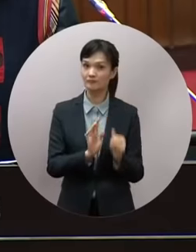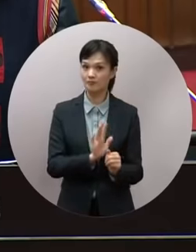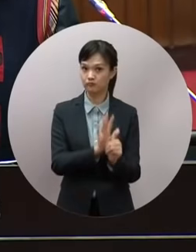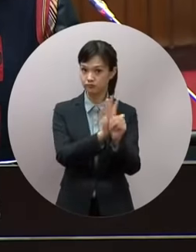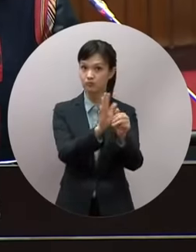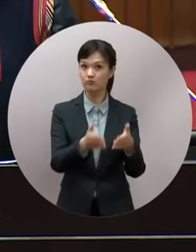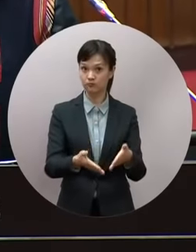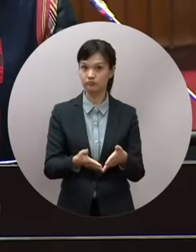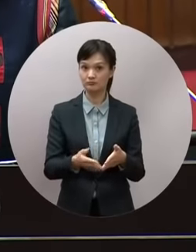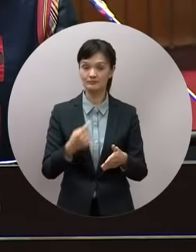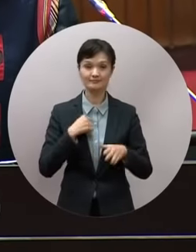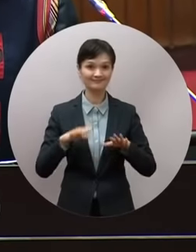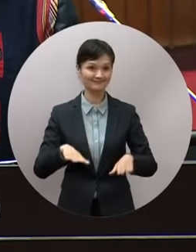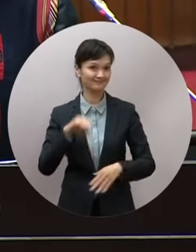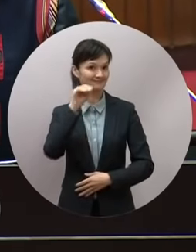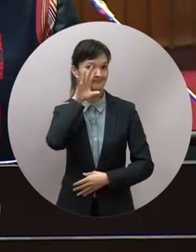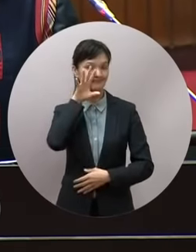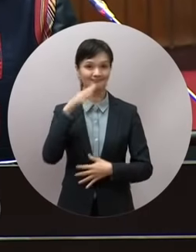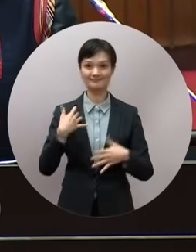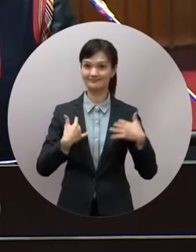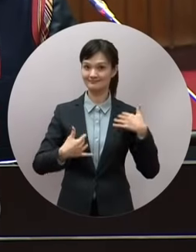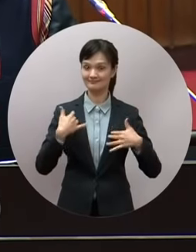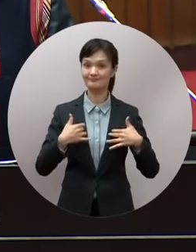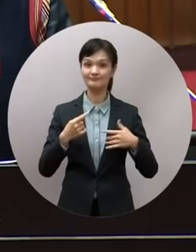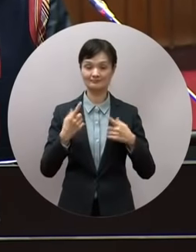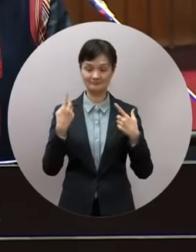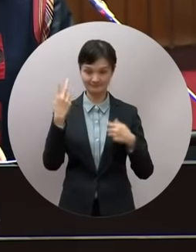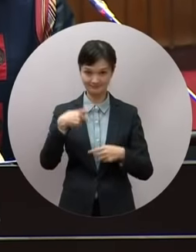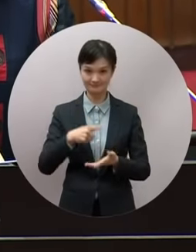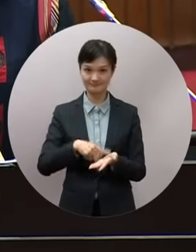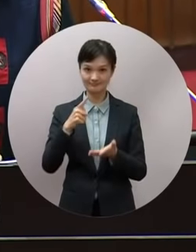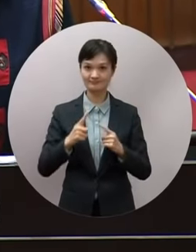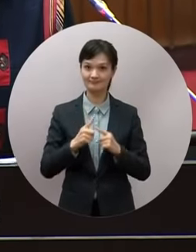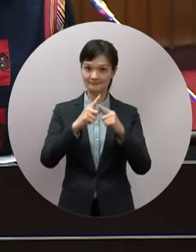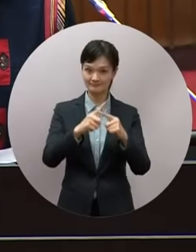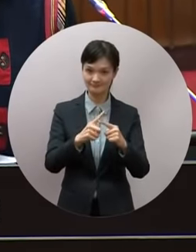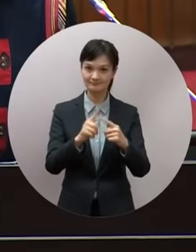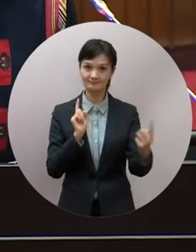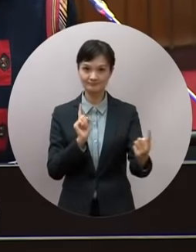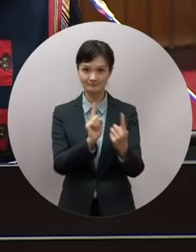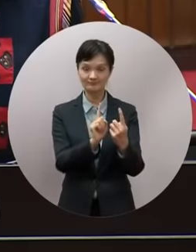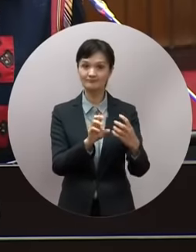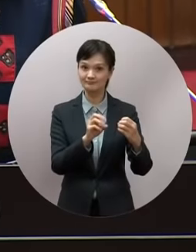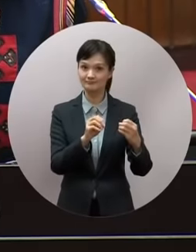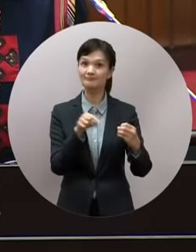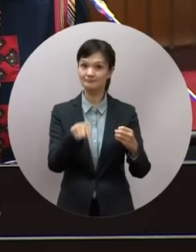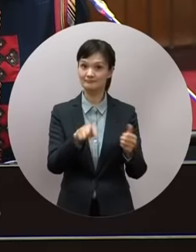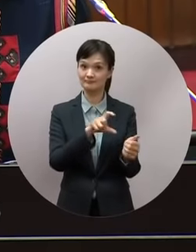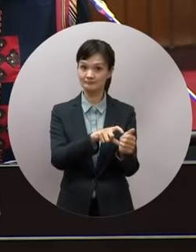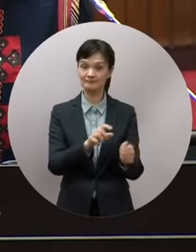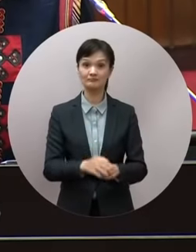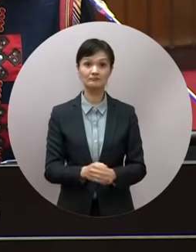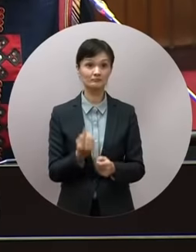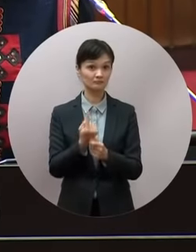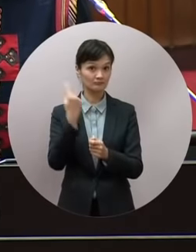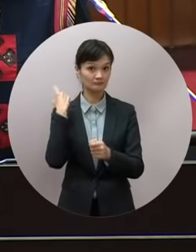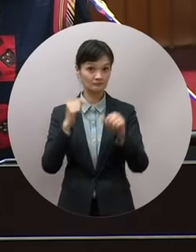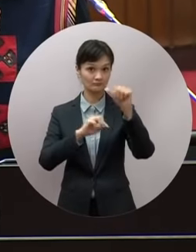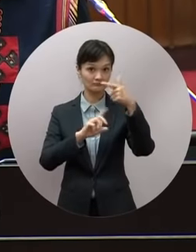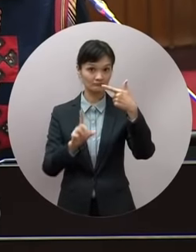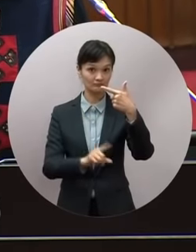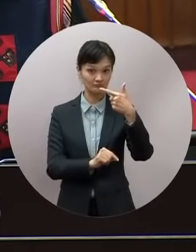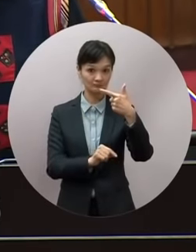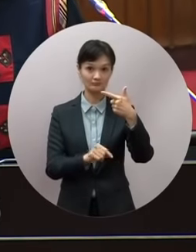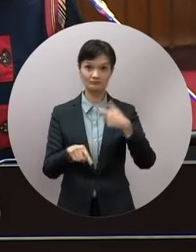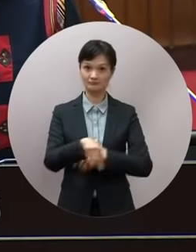我很荣幸也很高兴再一次在这边跟院长您来深入探讨这个主题。去年的6月，在我